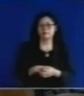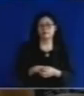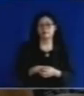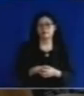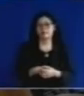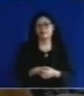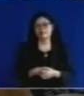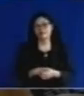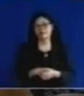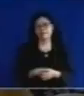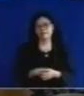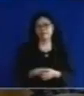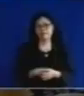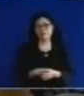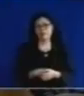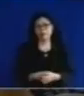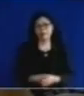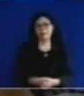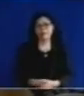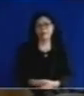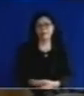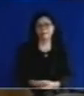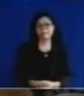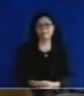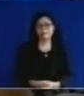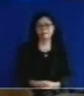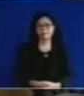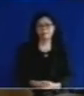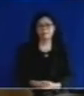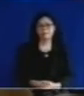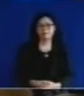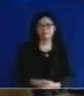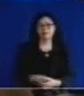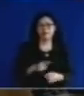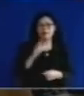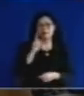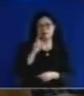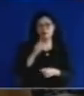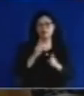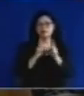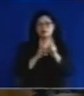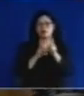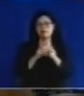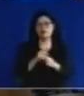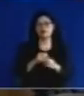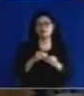kasih. Itulah jawaban dari pasangan calon nomor urut. Tanggapan ya, nomor urut 2.